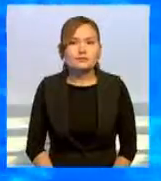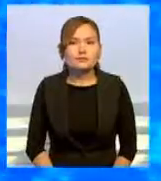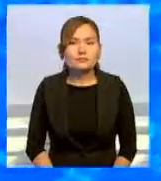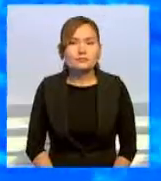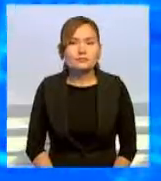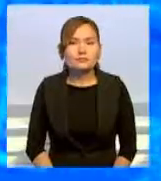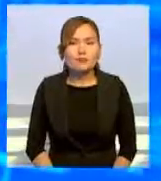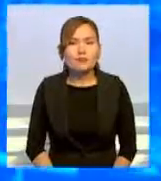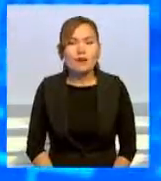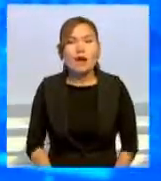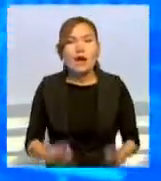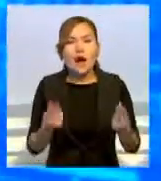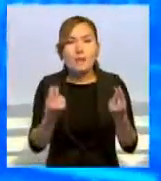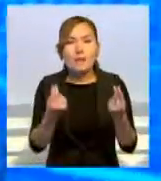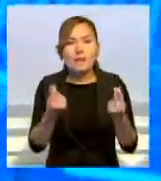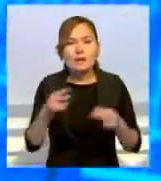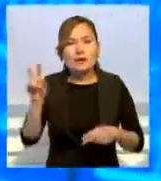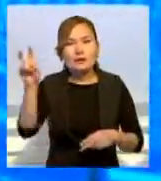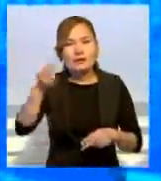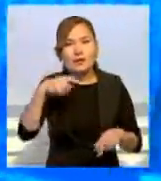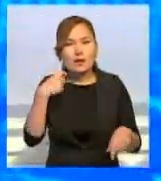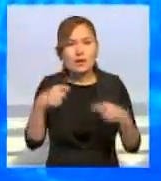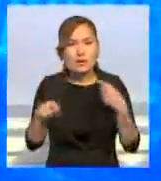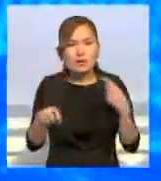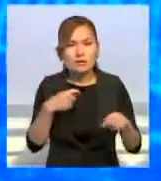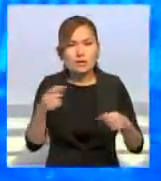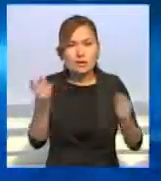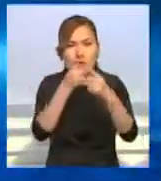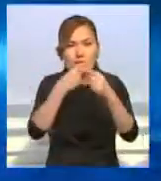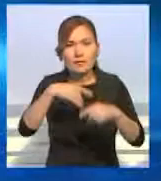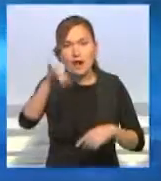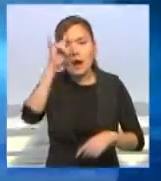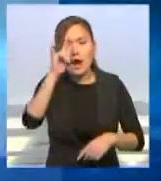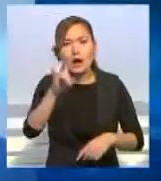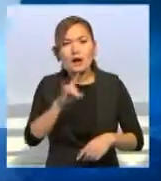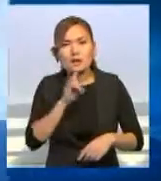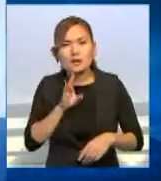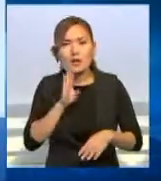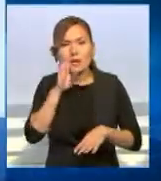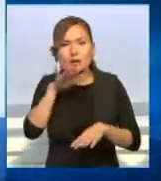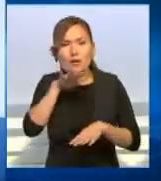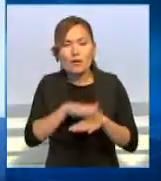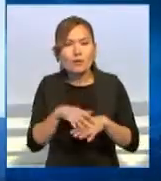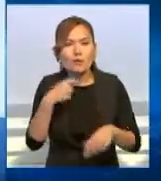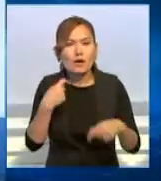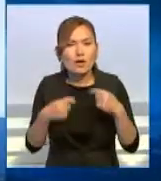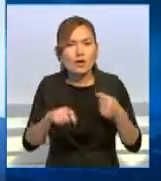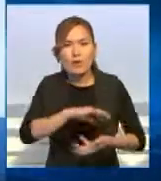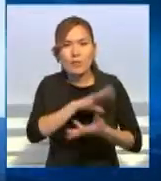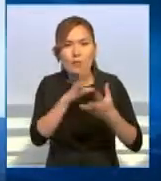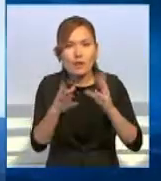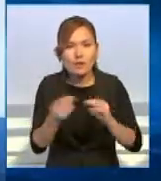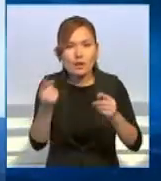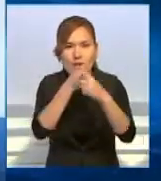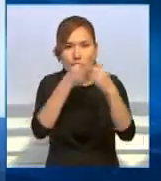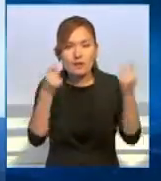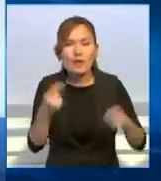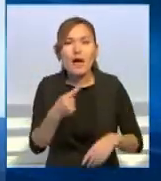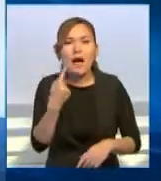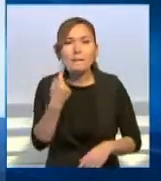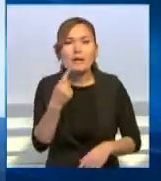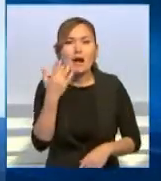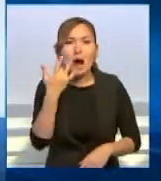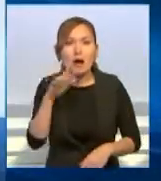Енді еліміздің валюта нарығындағы соңғы деректерге тоқтала кетейік. Қазақстан қор биржасындағы таңғы сессияның қорытындысы бойынша 1 ақш долларының